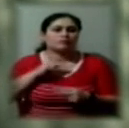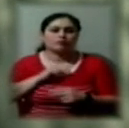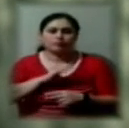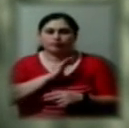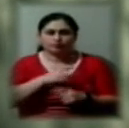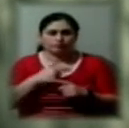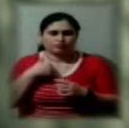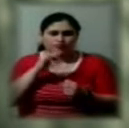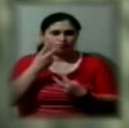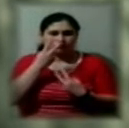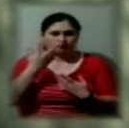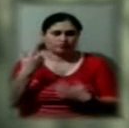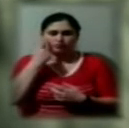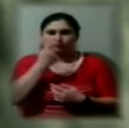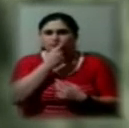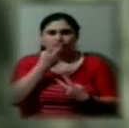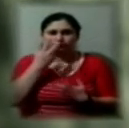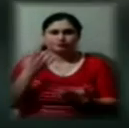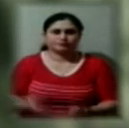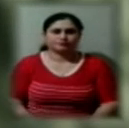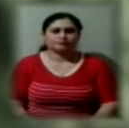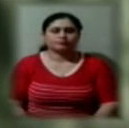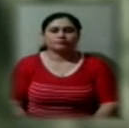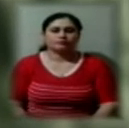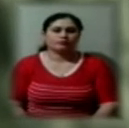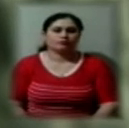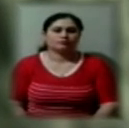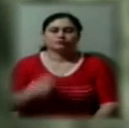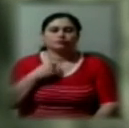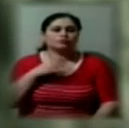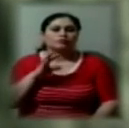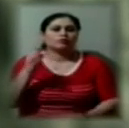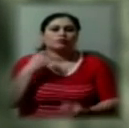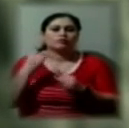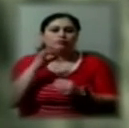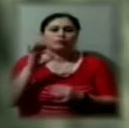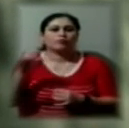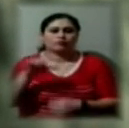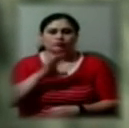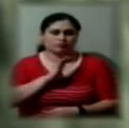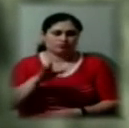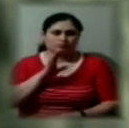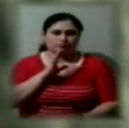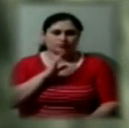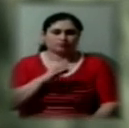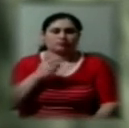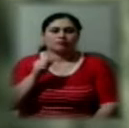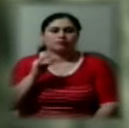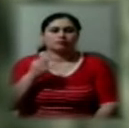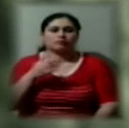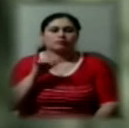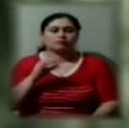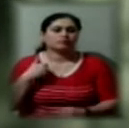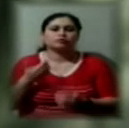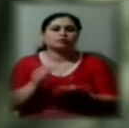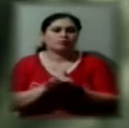да, абсолютно не видел. Даже за нее никогда не разговаривал, за Екатерину Гандзюк. Мы с ней вообще знакомы не были. А когда